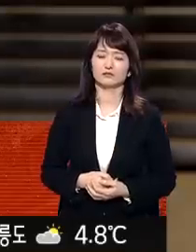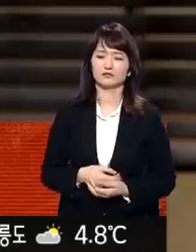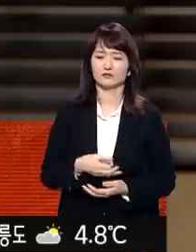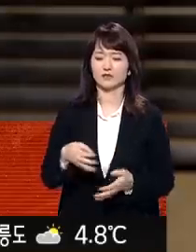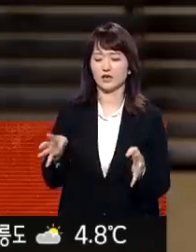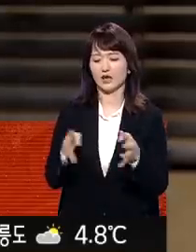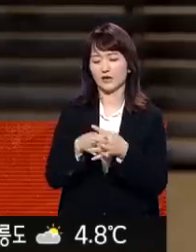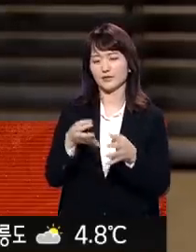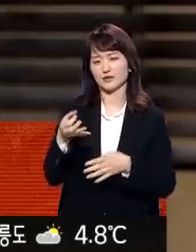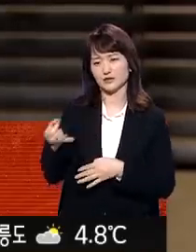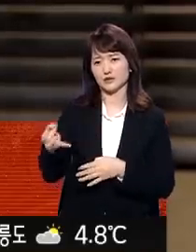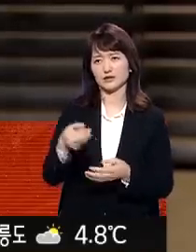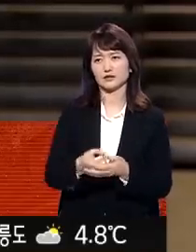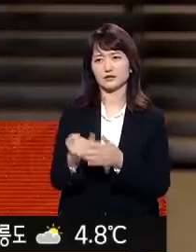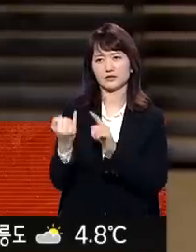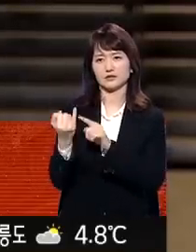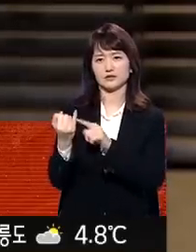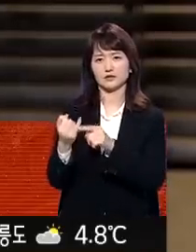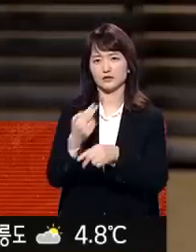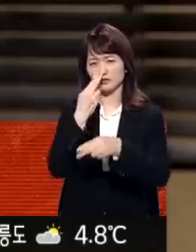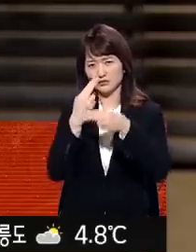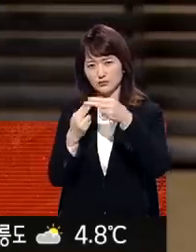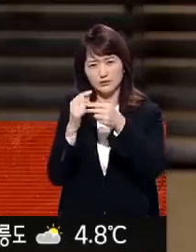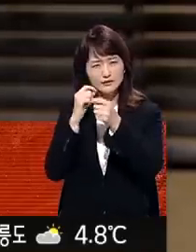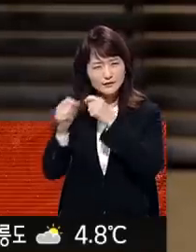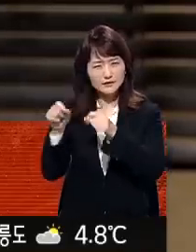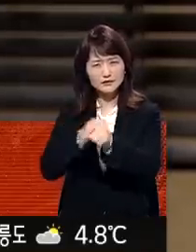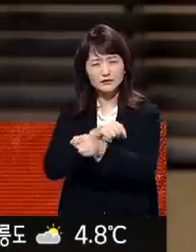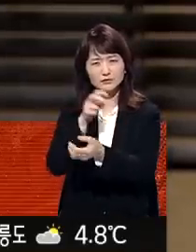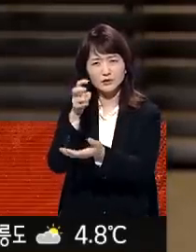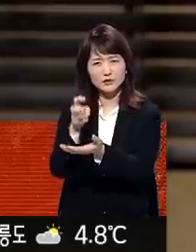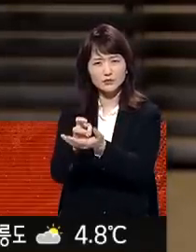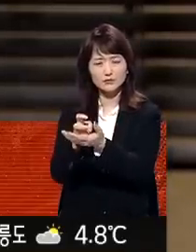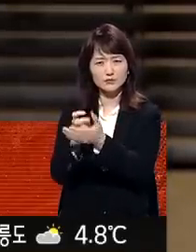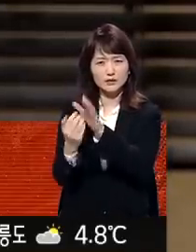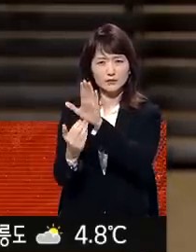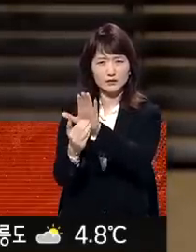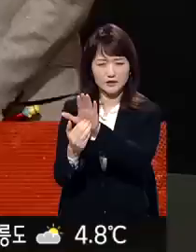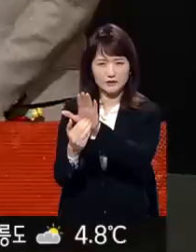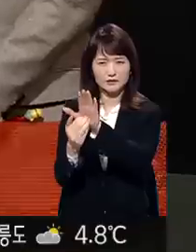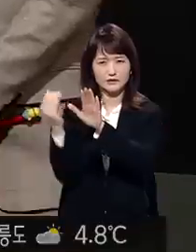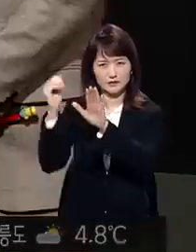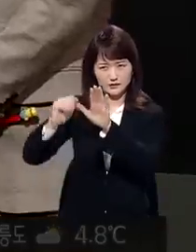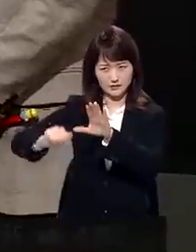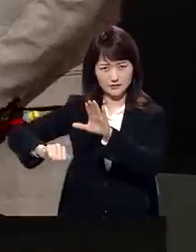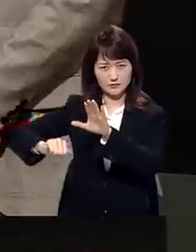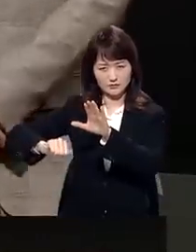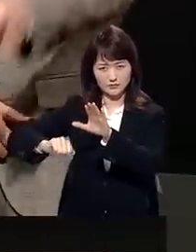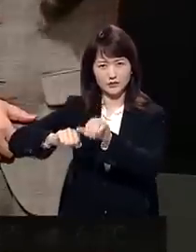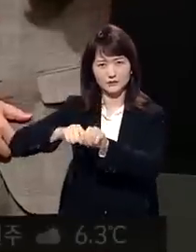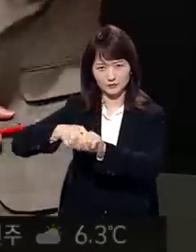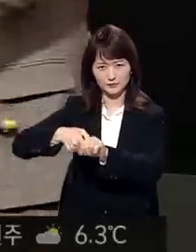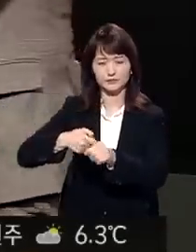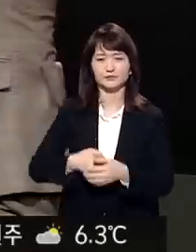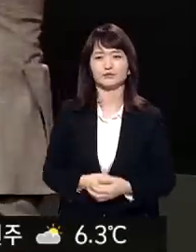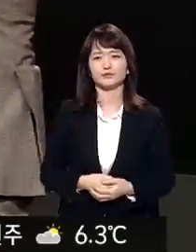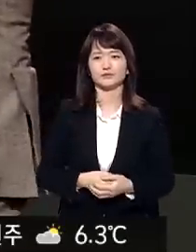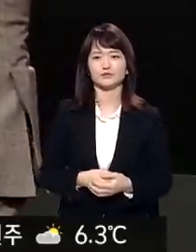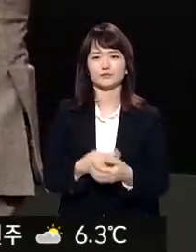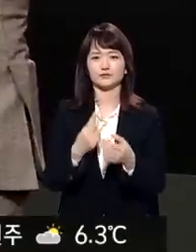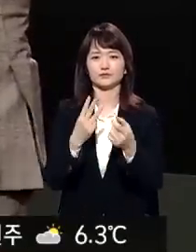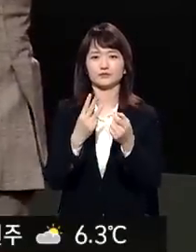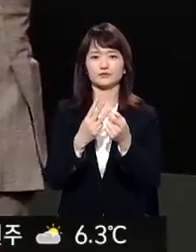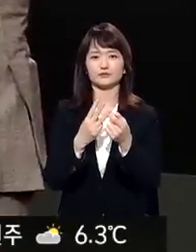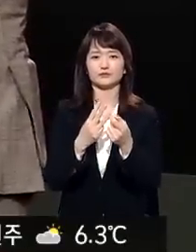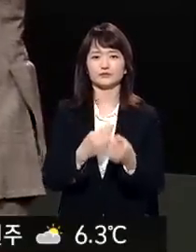이 여성 보험사기 특별방지법 위반으로 지금 입건된 상황입니다. 아유, 그렇군요. 엄한 처벌 받으세요. 자, 세 번째 뉴스